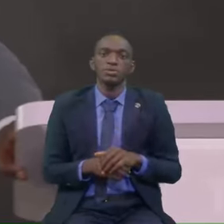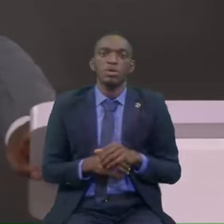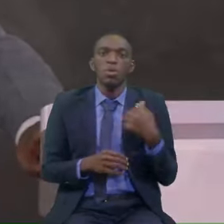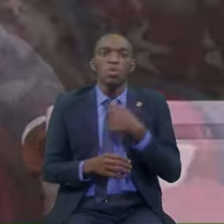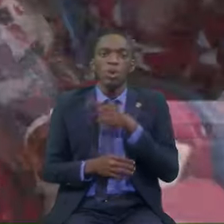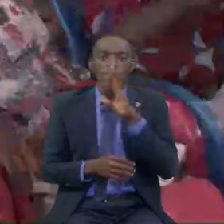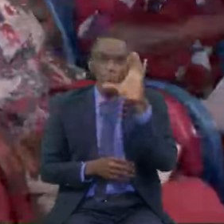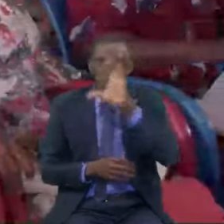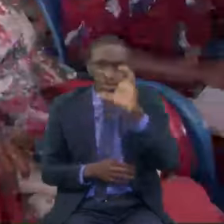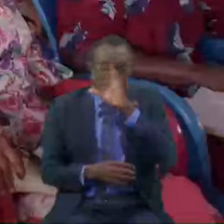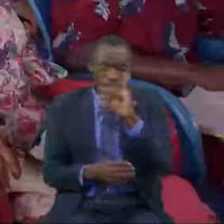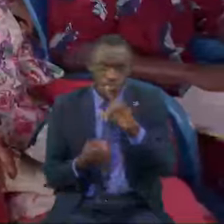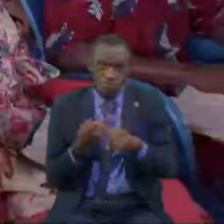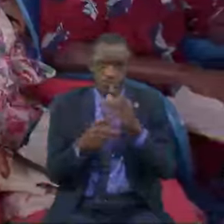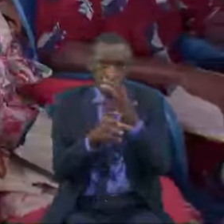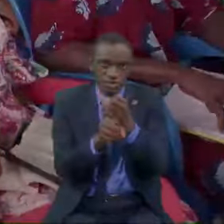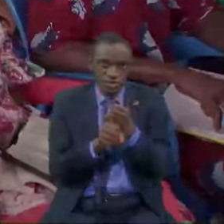Nous cherchons à recevoir